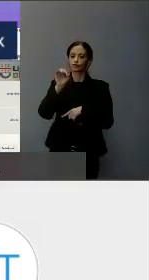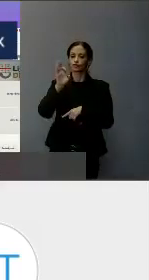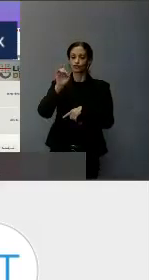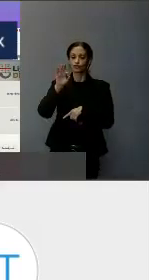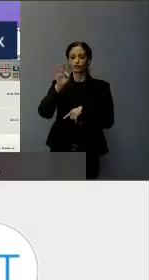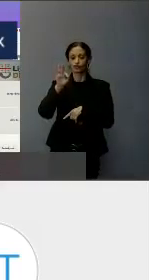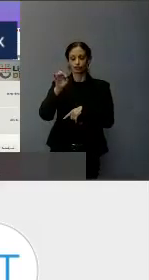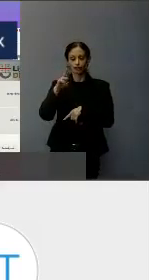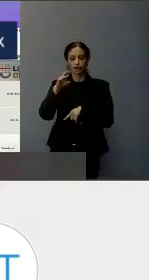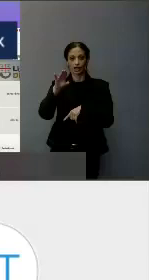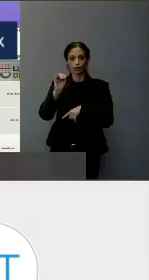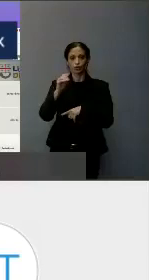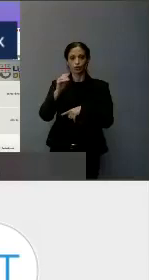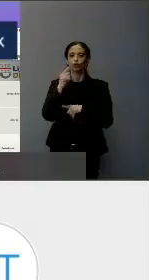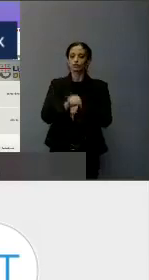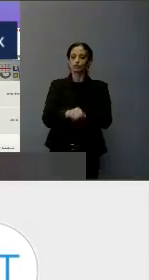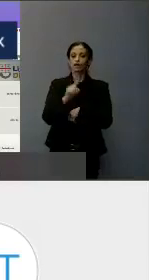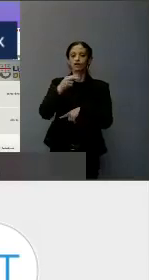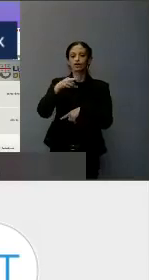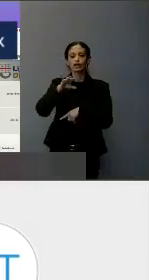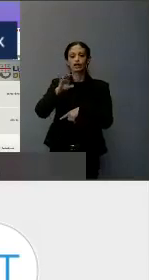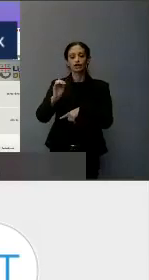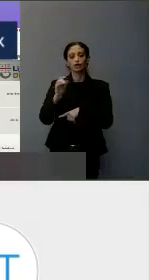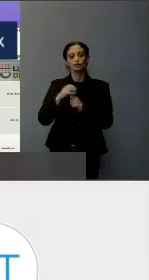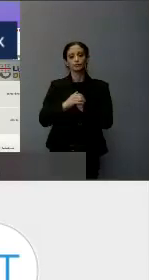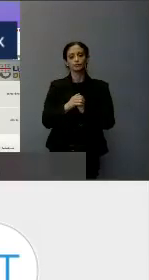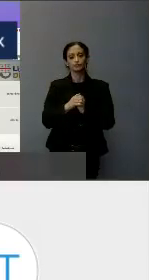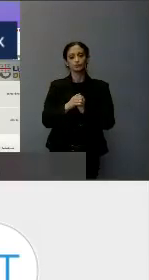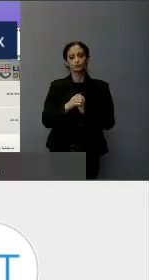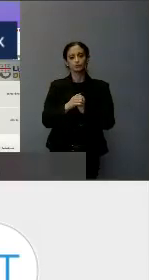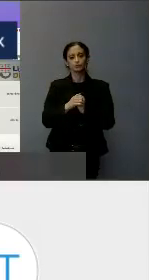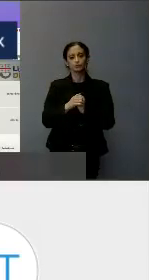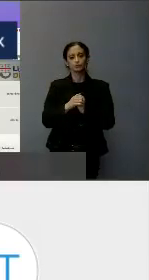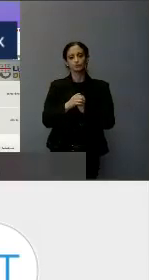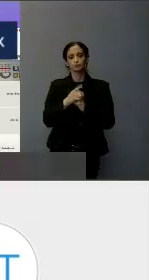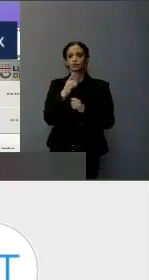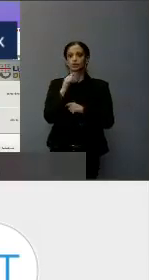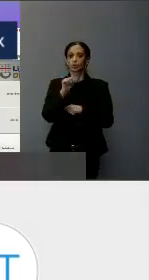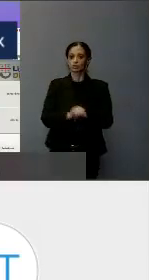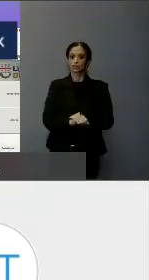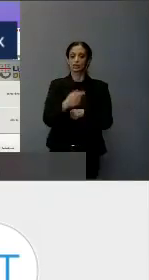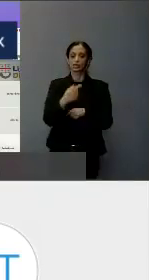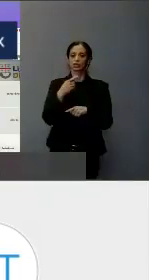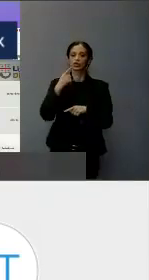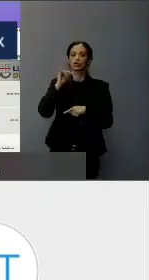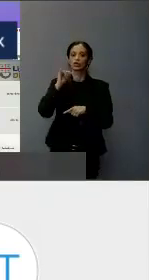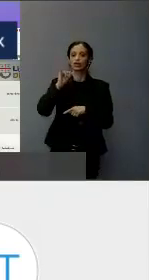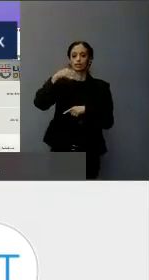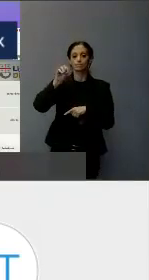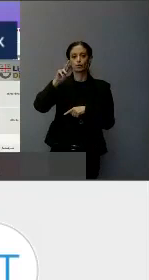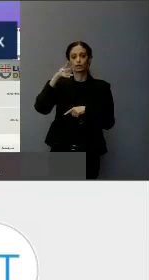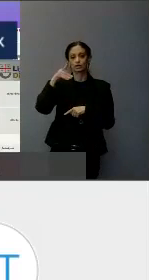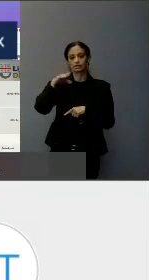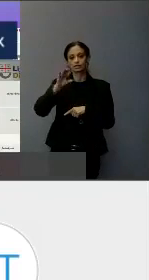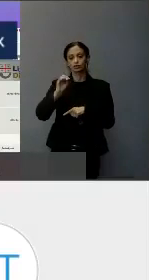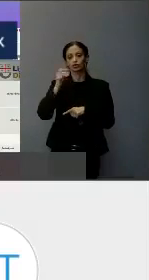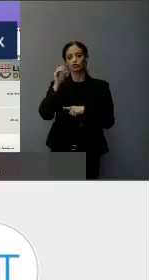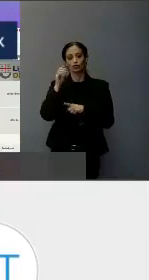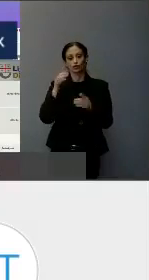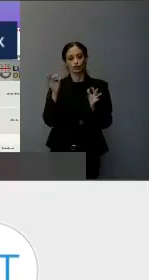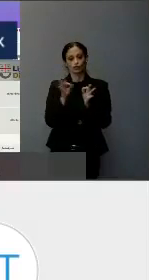contrario signore grillo contrario ieri mordino amorevole